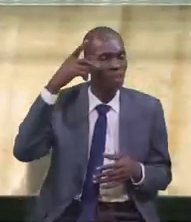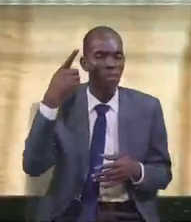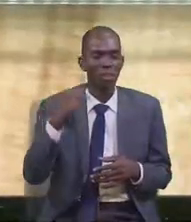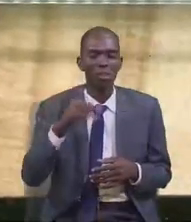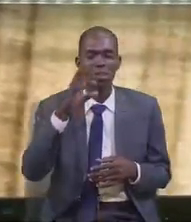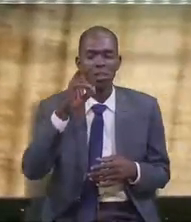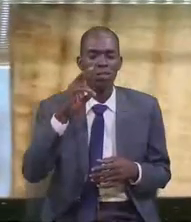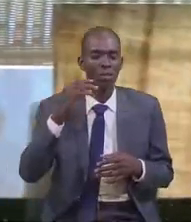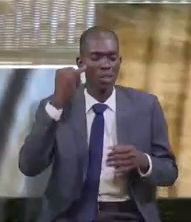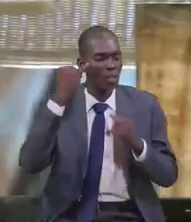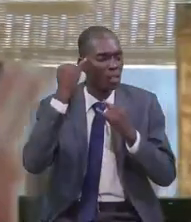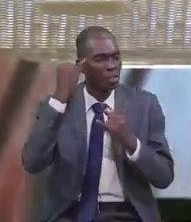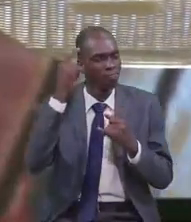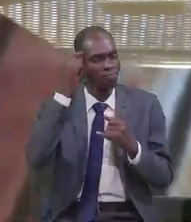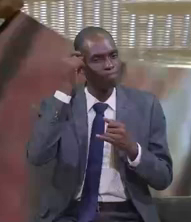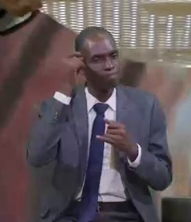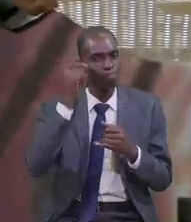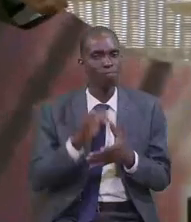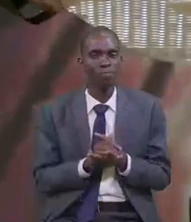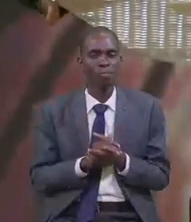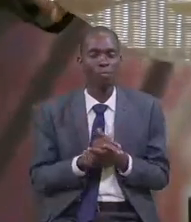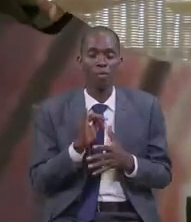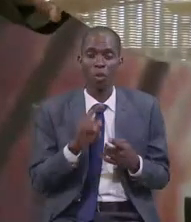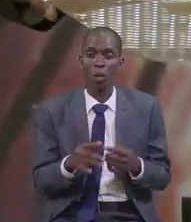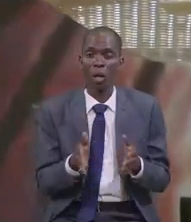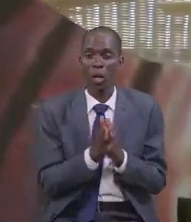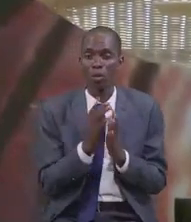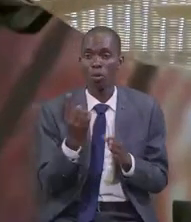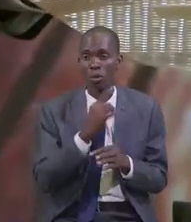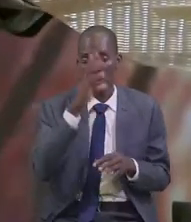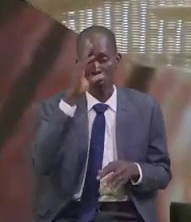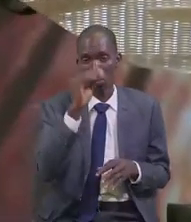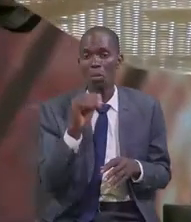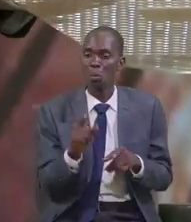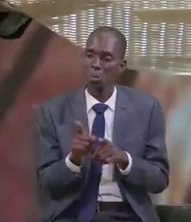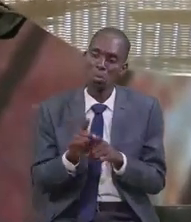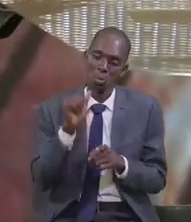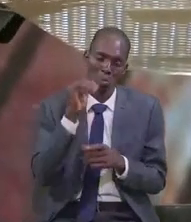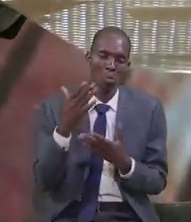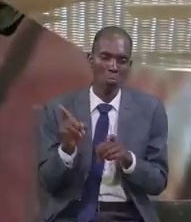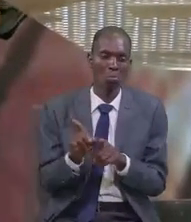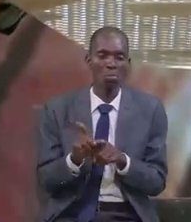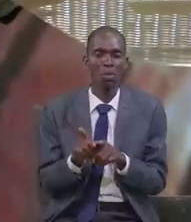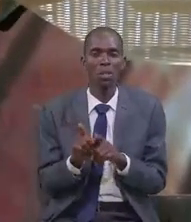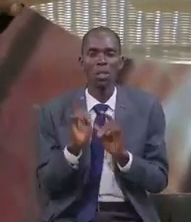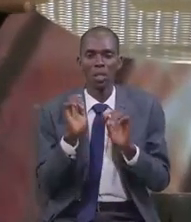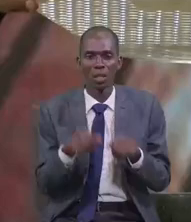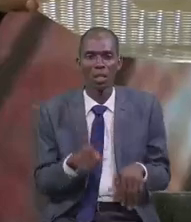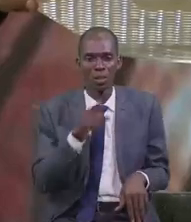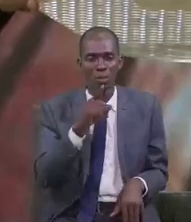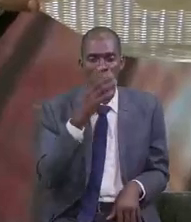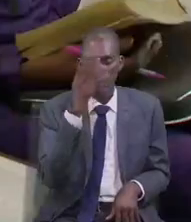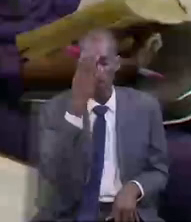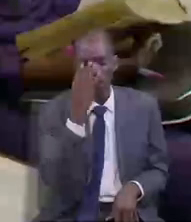vous poser une question. Seulement les hommes qui sont ici, même les femmes, Est-ce que tu peux si